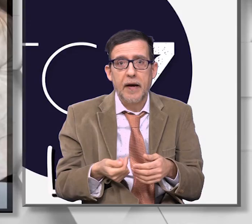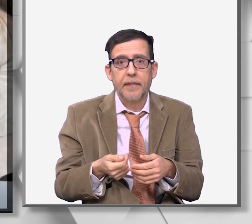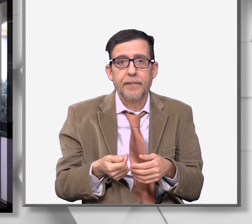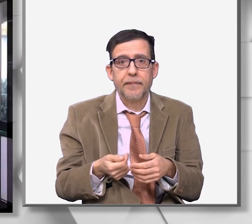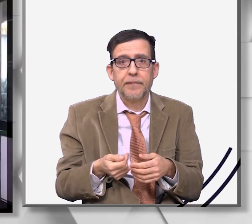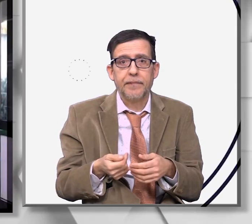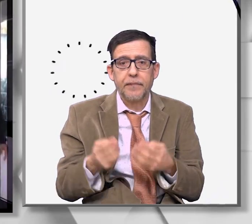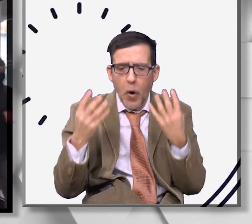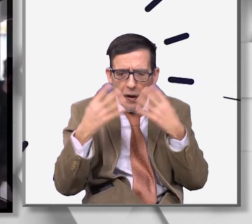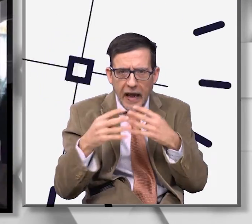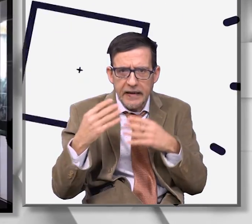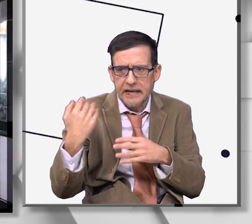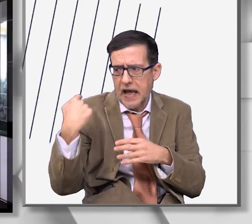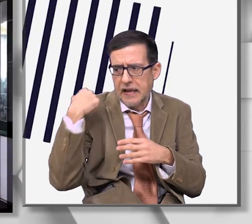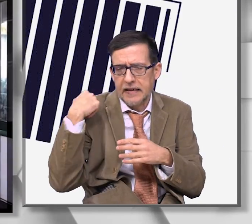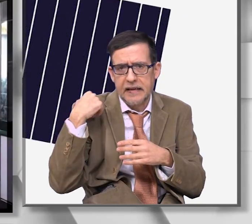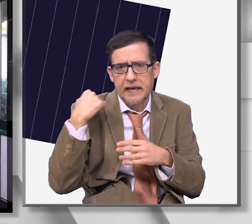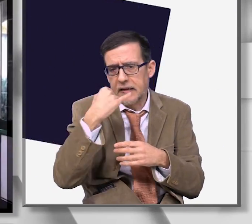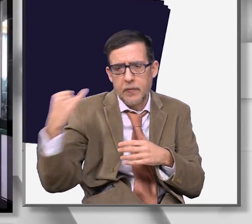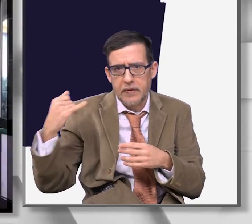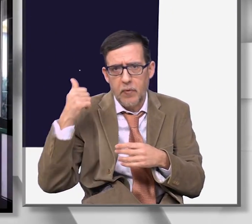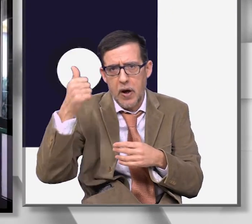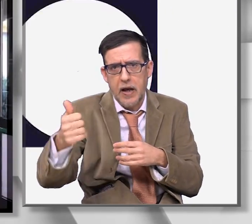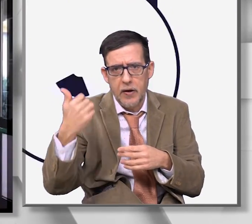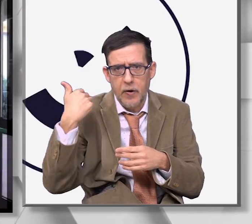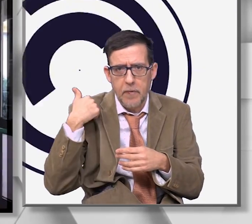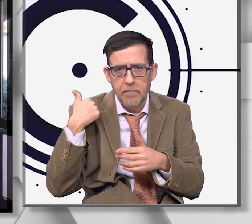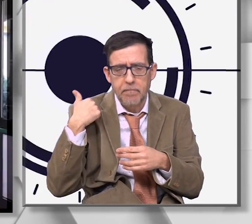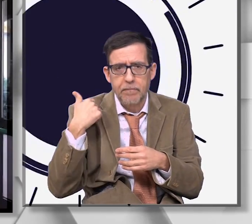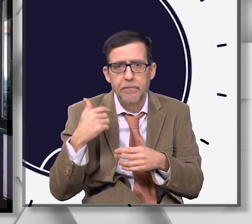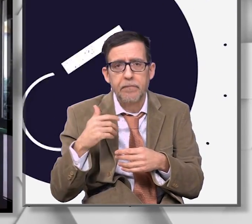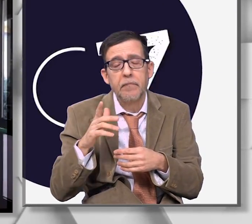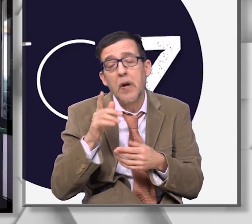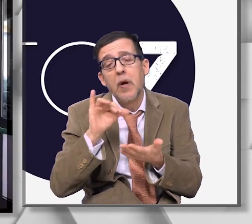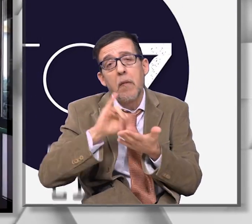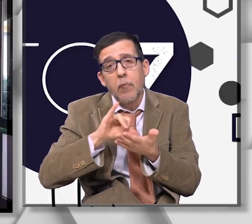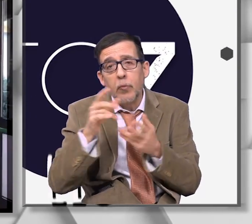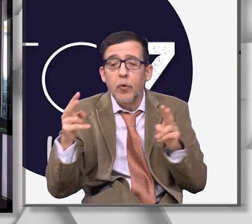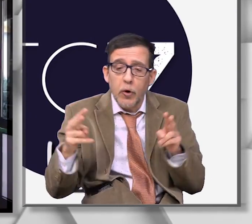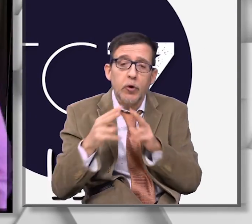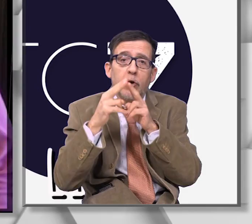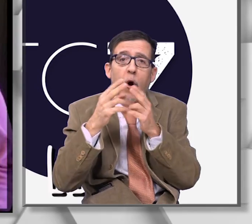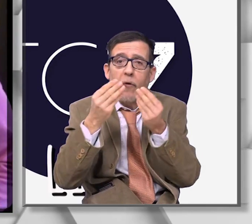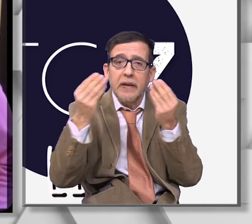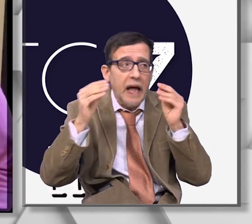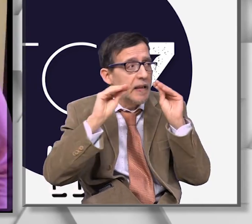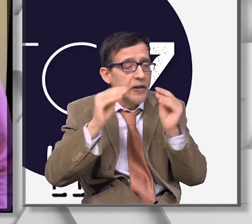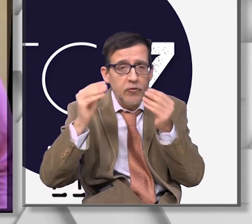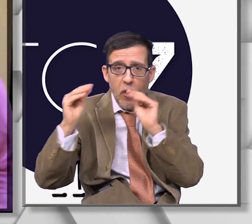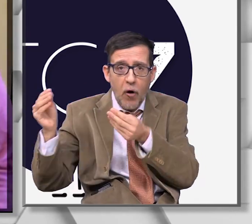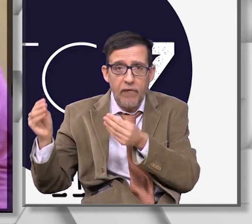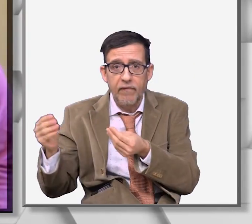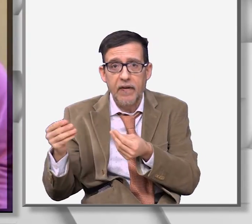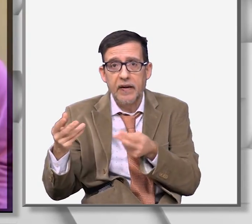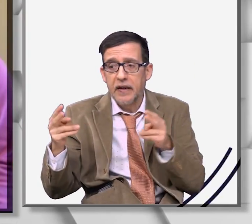organizzati nello scorso anno è sicuramente un punto di ritrovo per molti ragazzi un